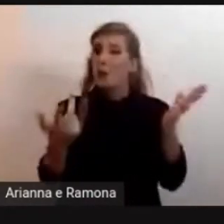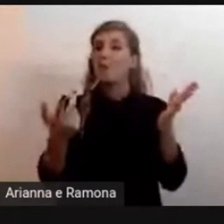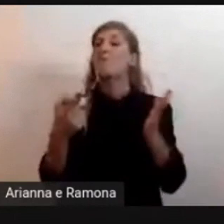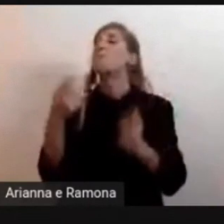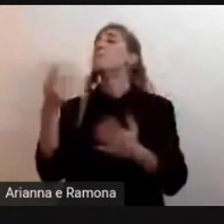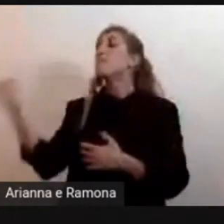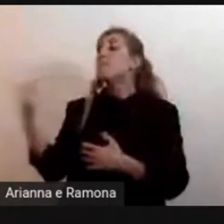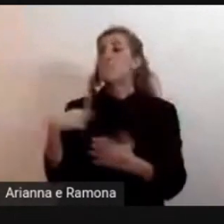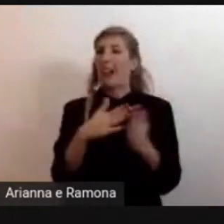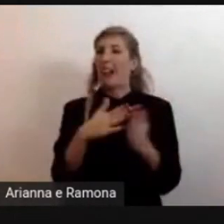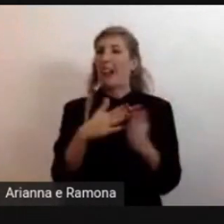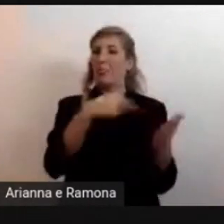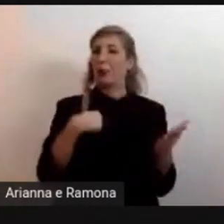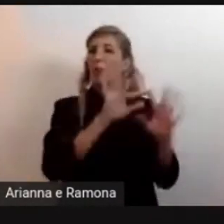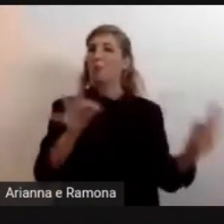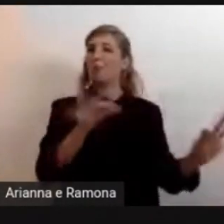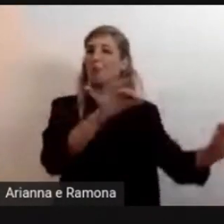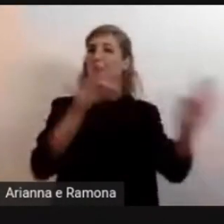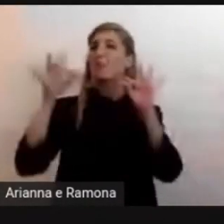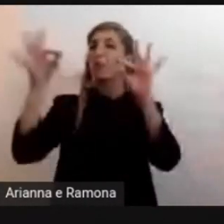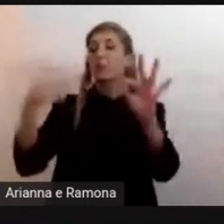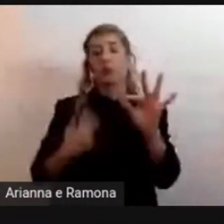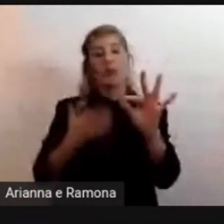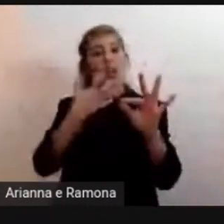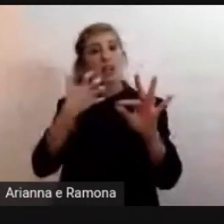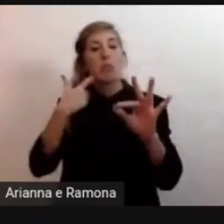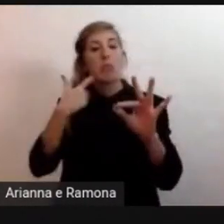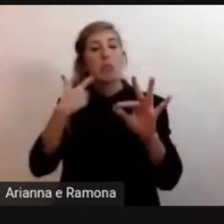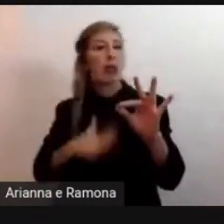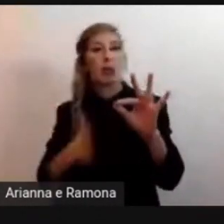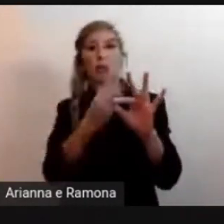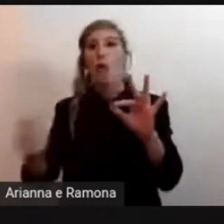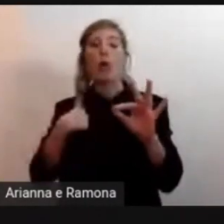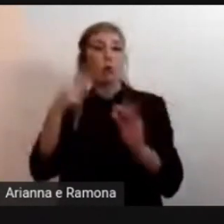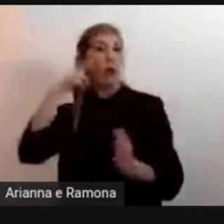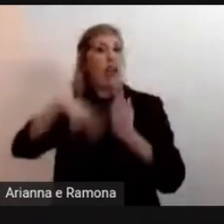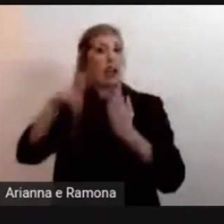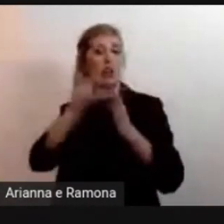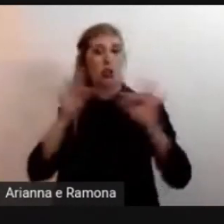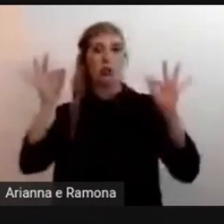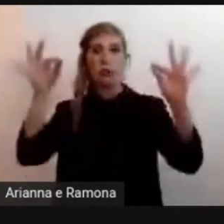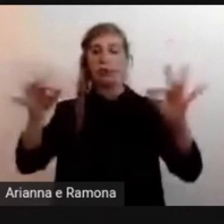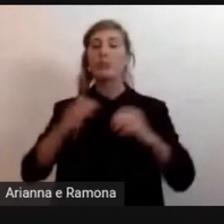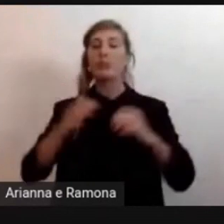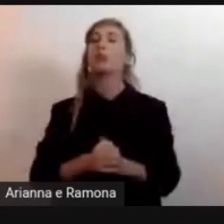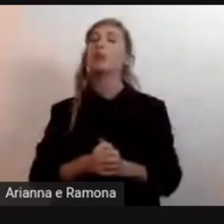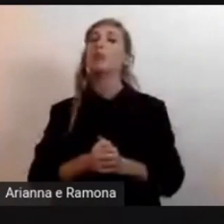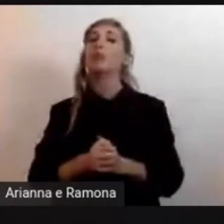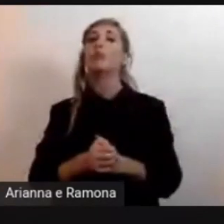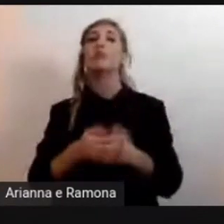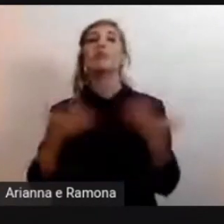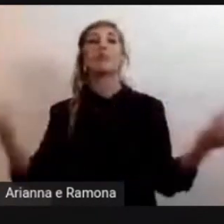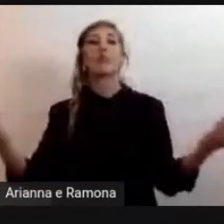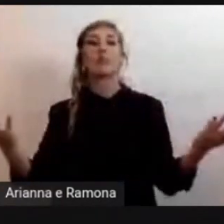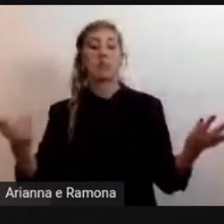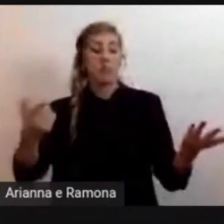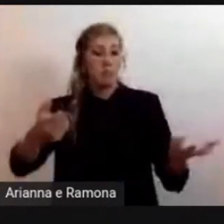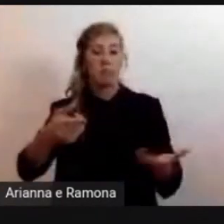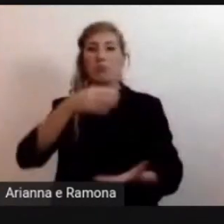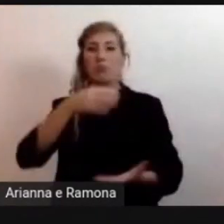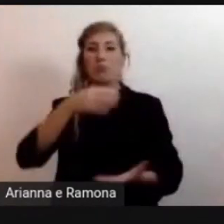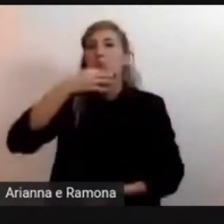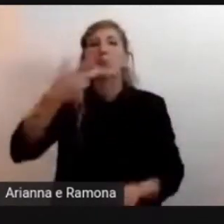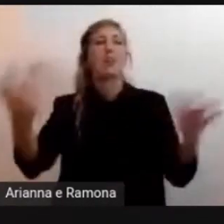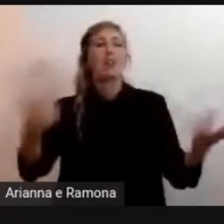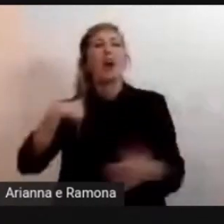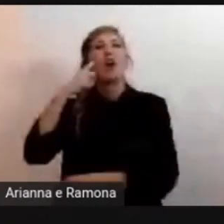punto dei paschi in una cosa che mi è piaciuta tantissimo e che laico anche in questo caso che scuole è un capovolgimento totale